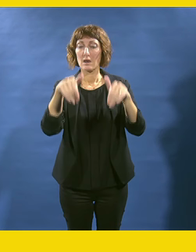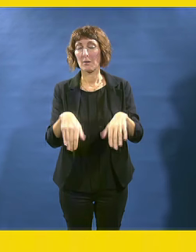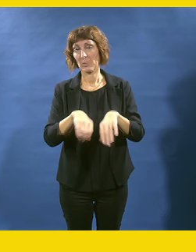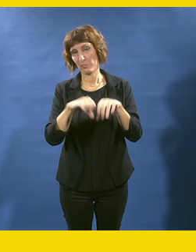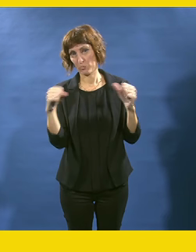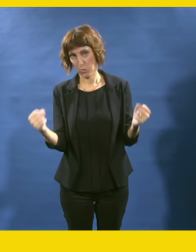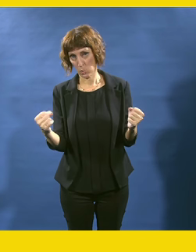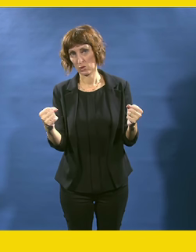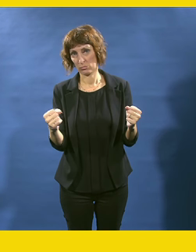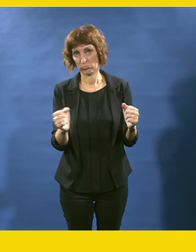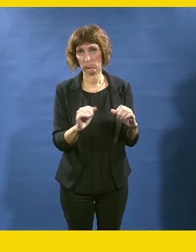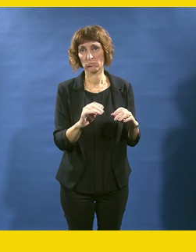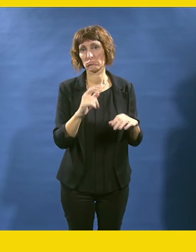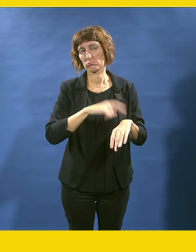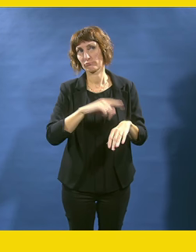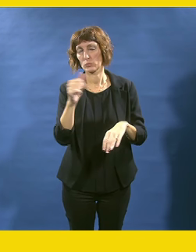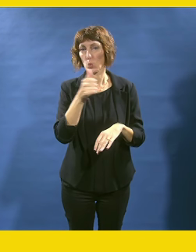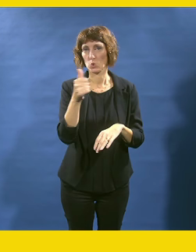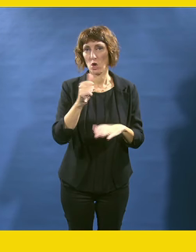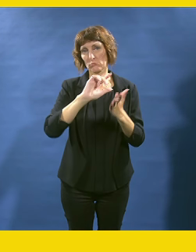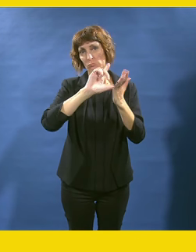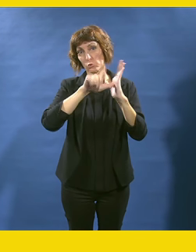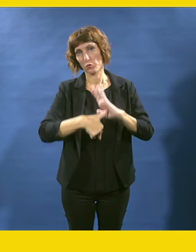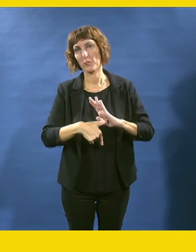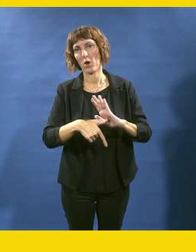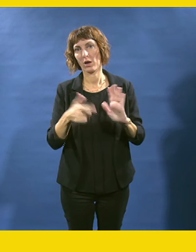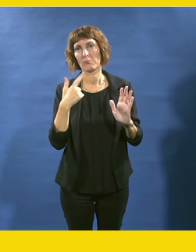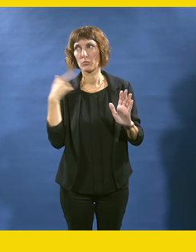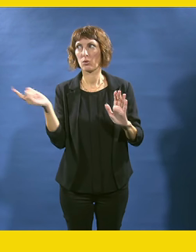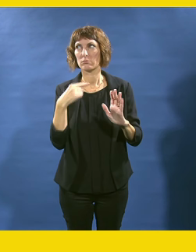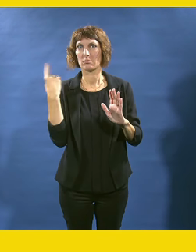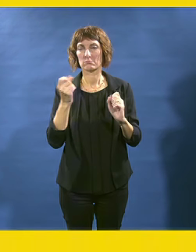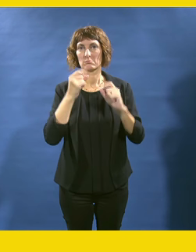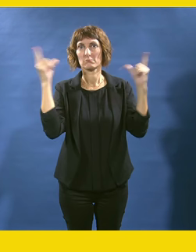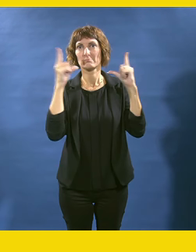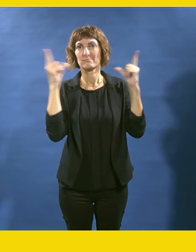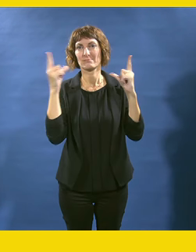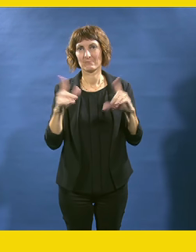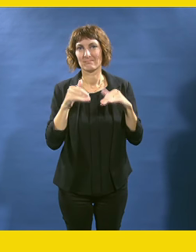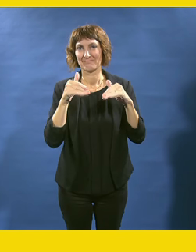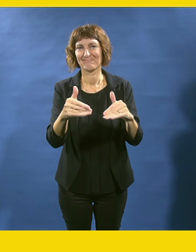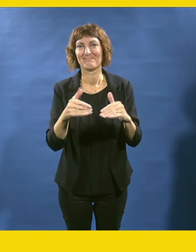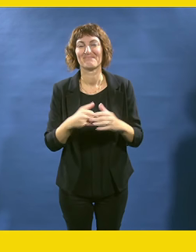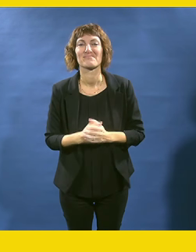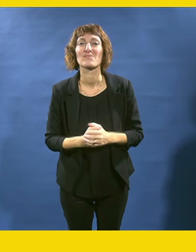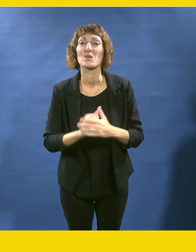deux tables rondes à 11h, 30 minutes, histoire de garder tout le monde réveillé. D'ailleurs, j'en